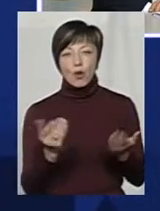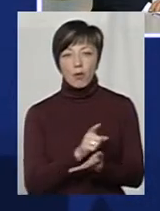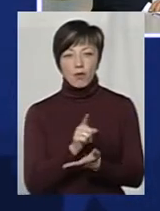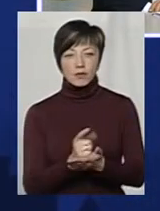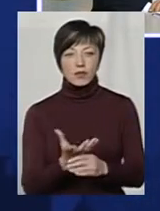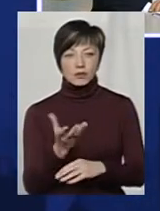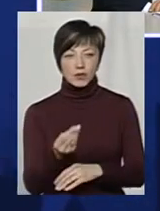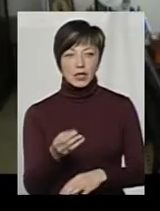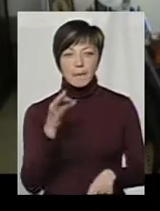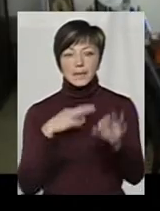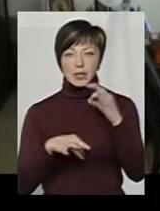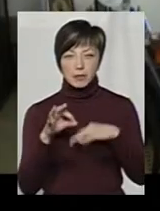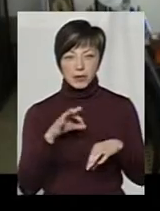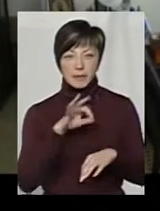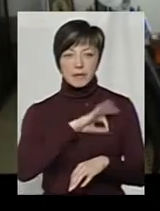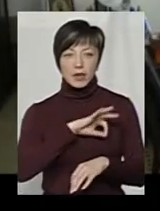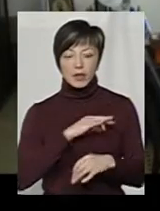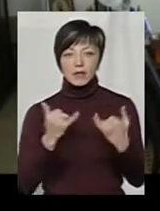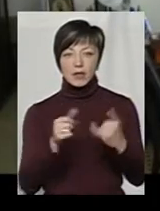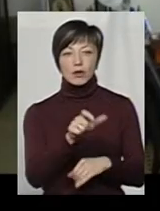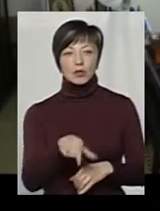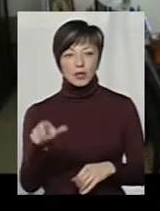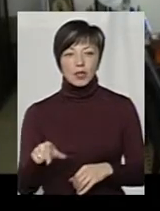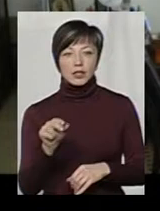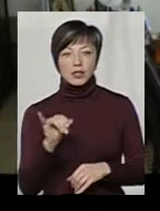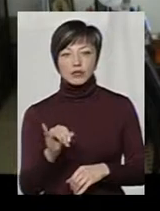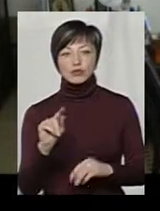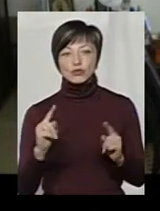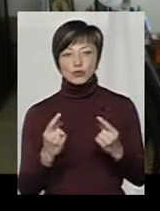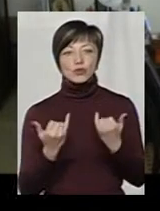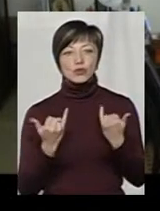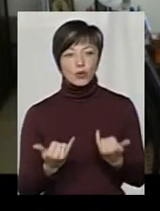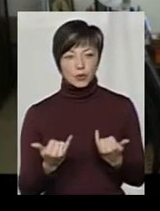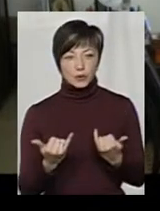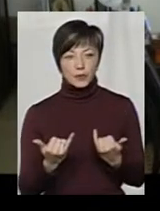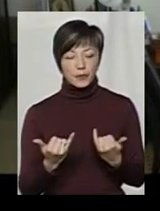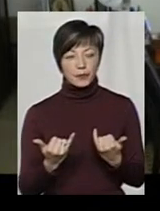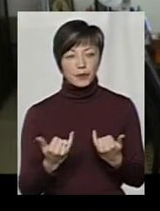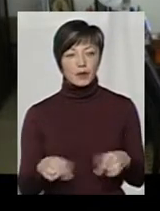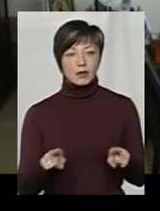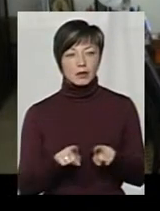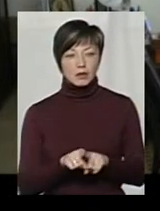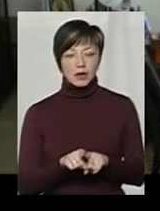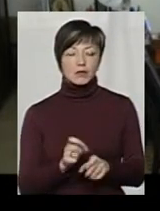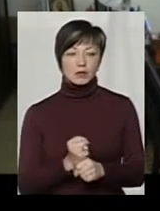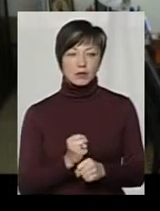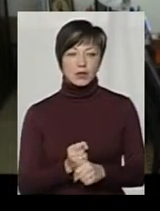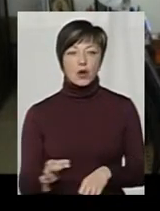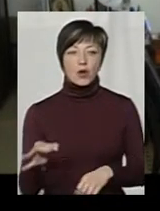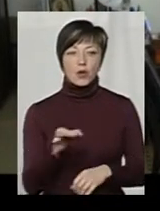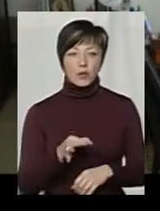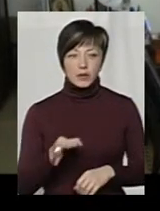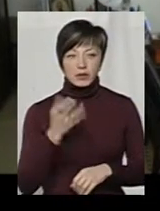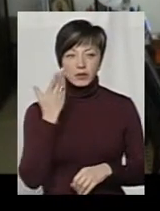фінансувати медикаменти пільгові для людей, і чому сьогодні таким чином поступає